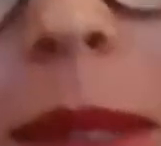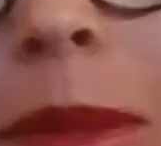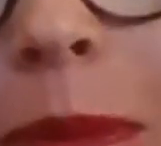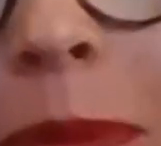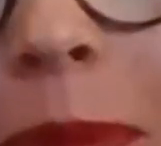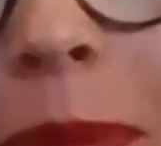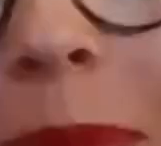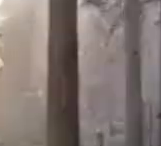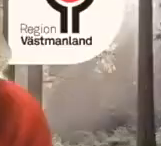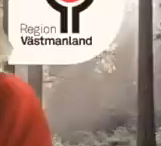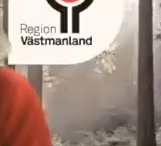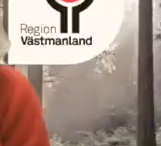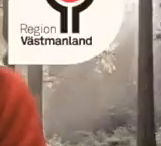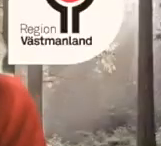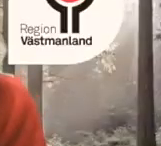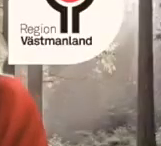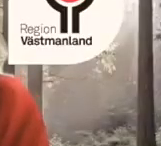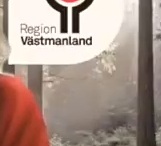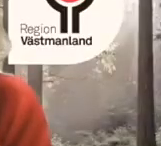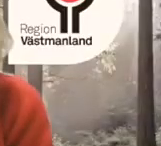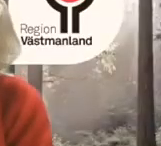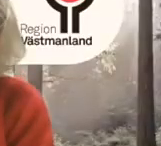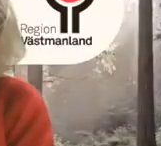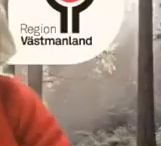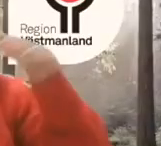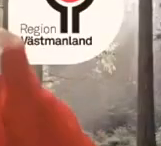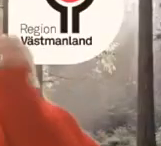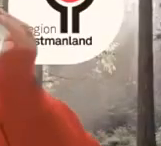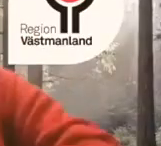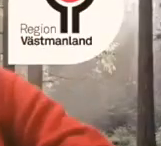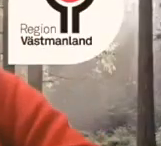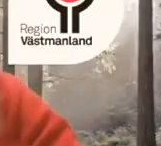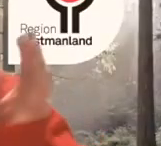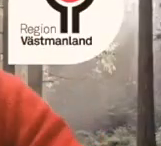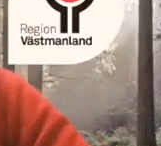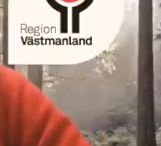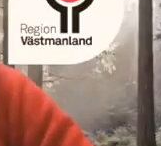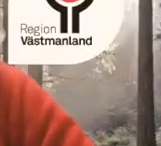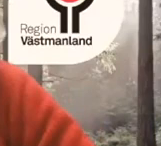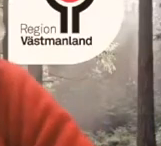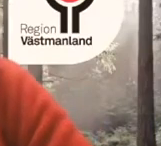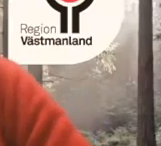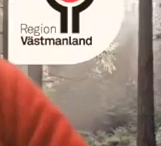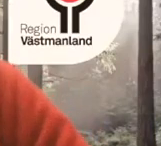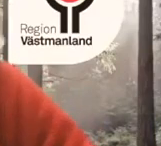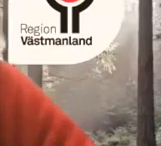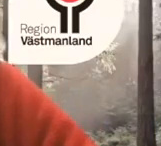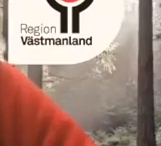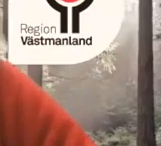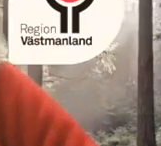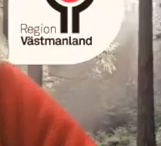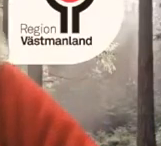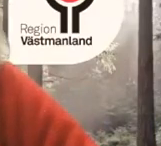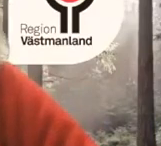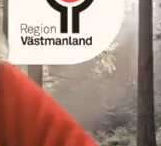hela föreläsningen funkade ju jättefint. Det var liksom som att bara internet fick lite problem i vissa stunder. Ja, det var konstigt. Vi hade